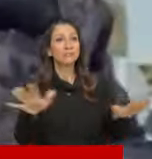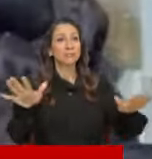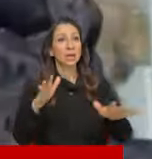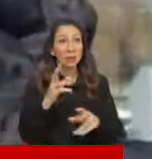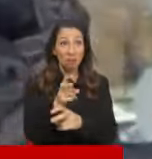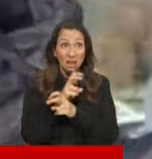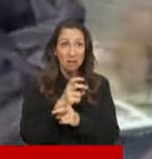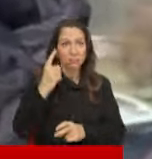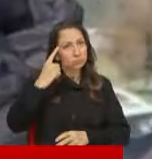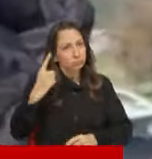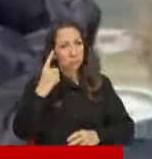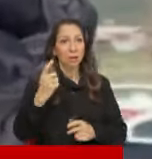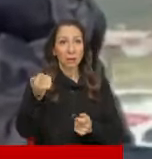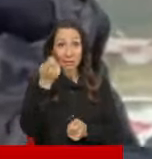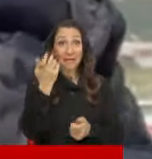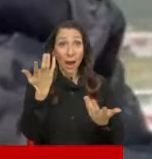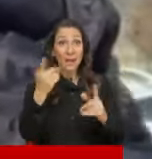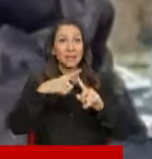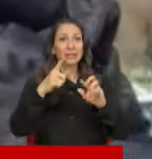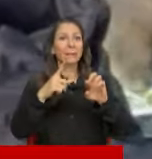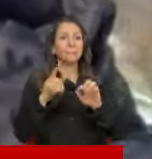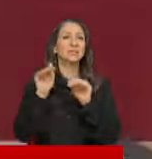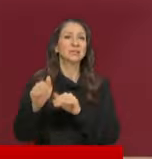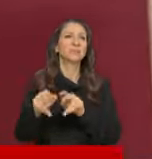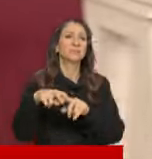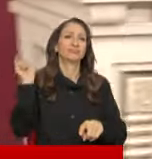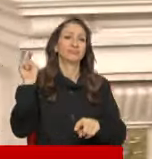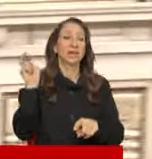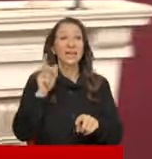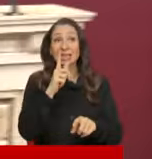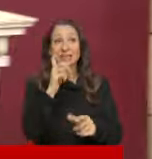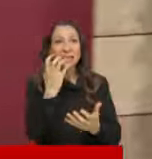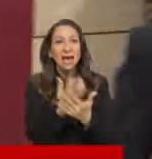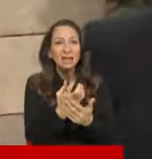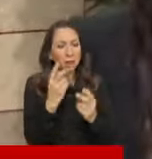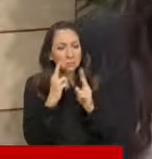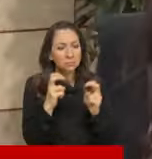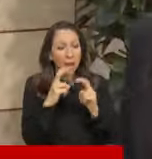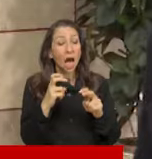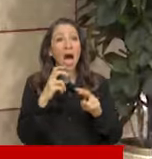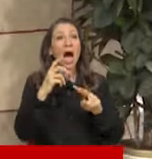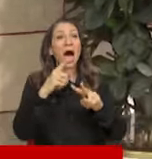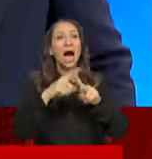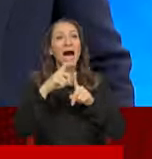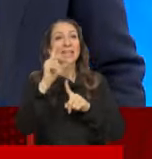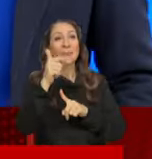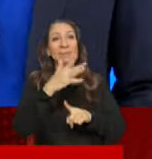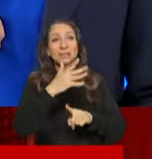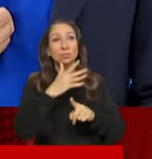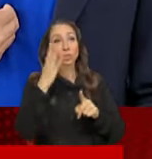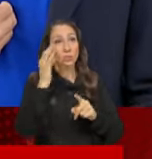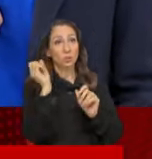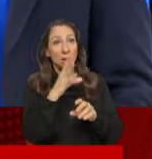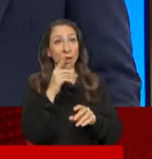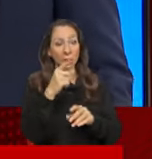tehdit ve şantaja Maruz kaldım dedi ancak tip desteğini geri çekti ses kaydını İsa analiz için Adli Bilişim uzmanına gönderdiler Türkiye İşçi